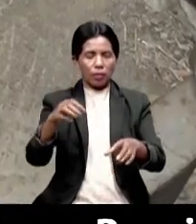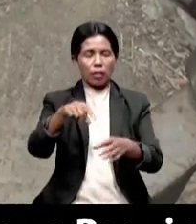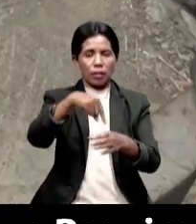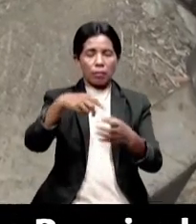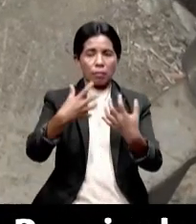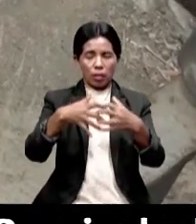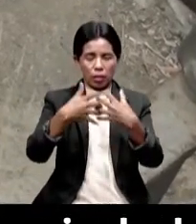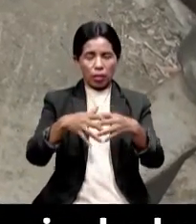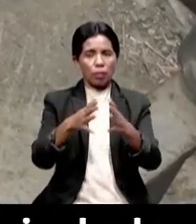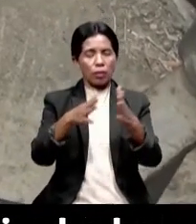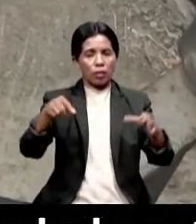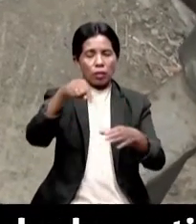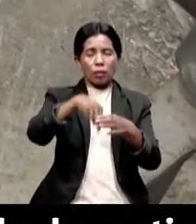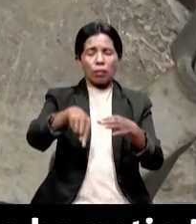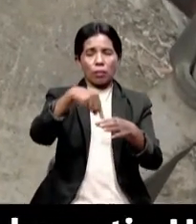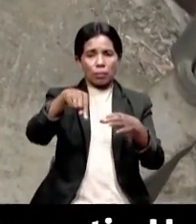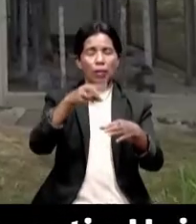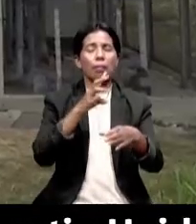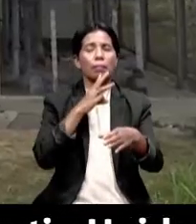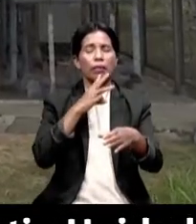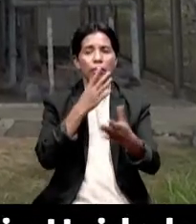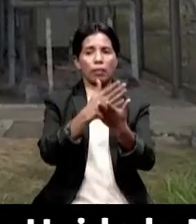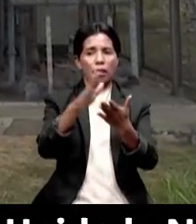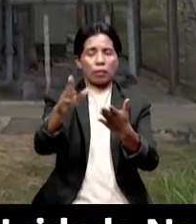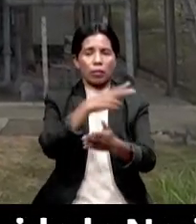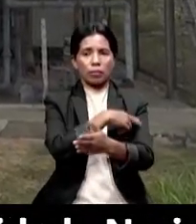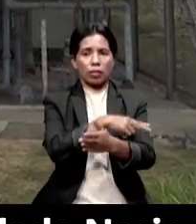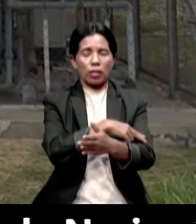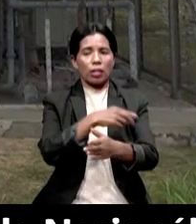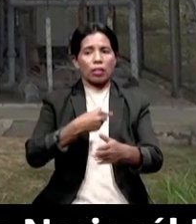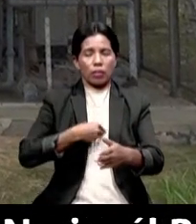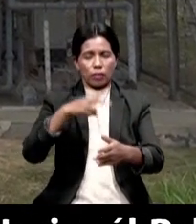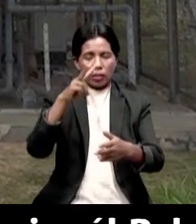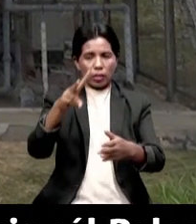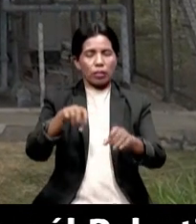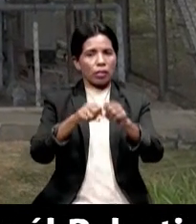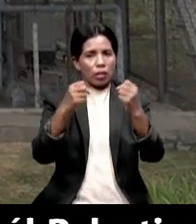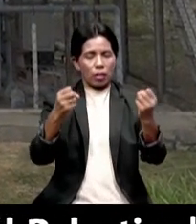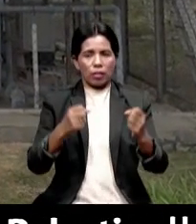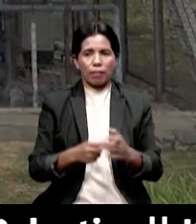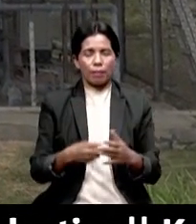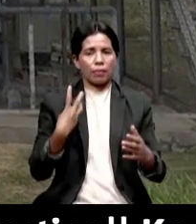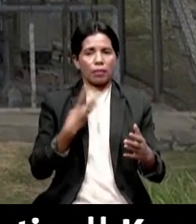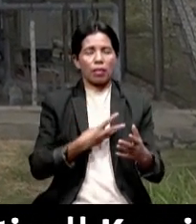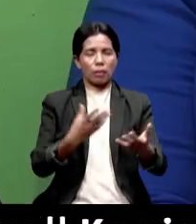né, durante, né, bomba B, onde distribui, basala, Sira e Hospital Nacional, Hiro Valadares, Safaria. A minha cara